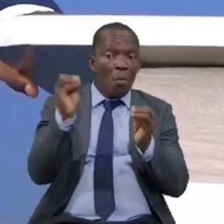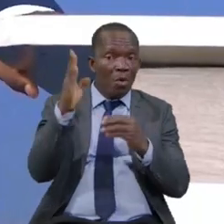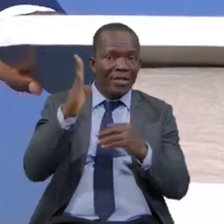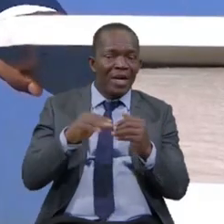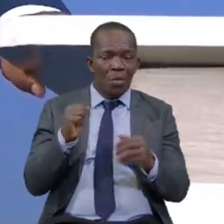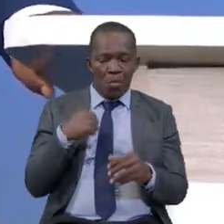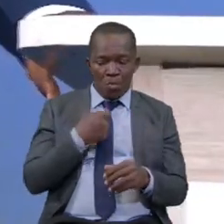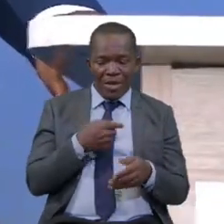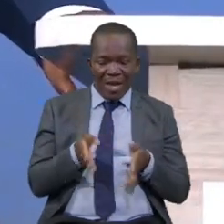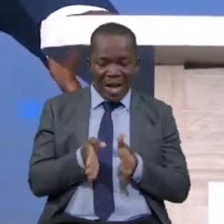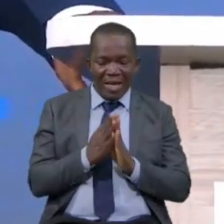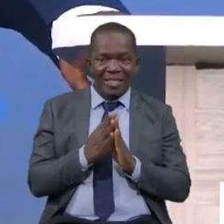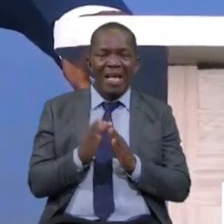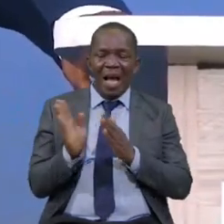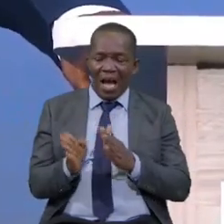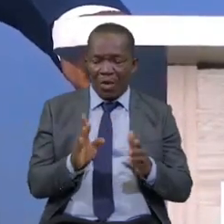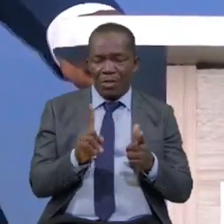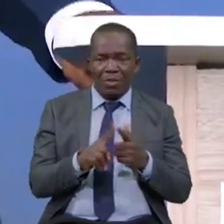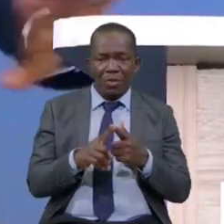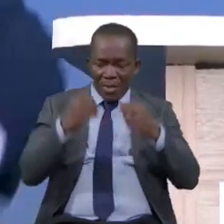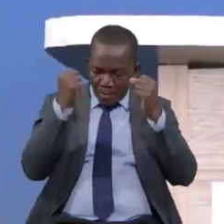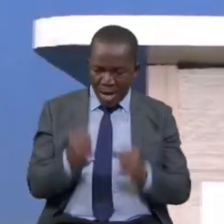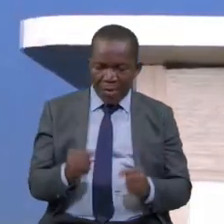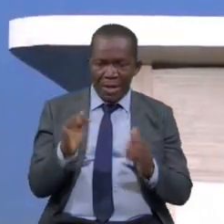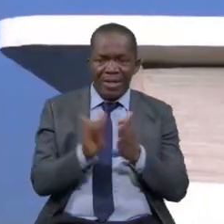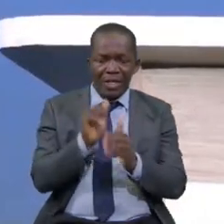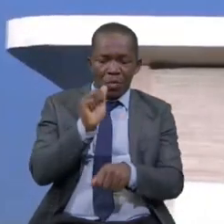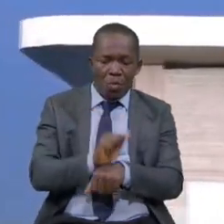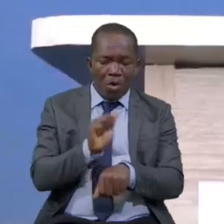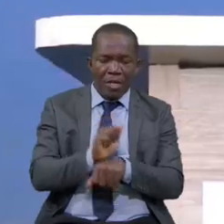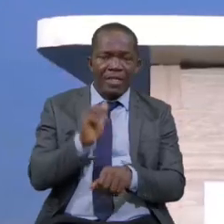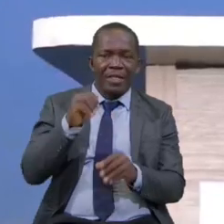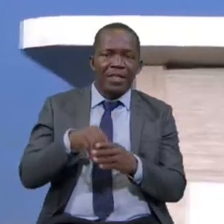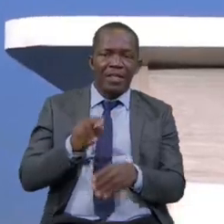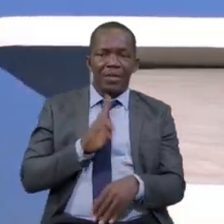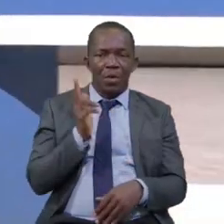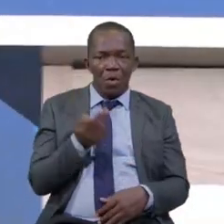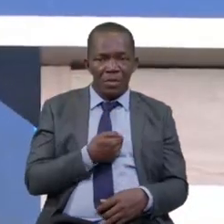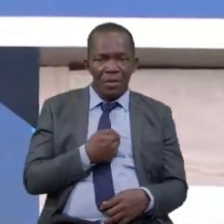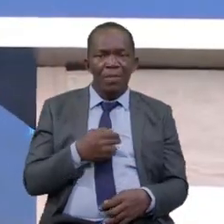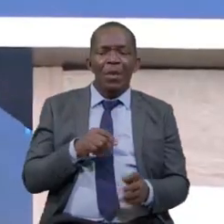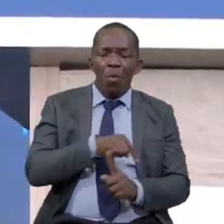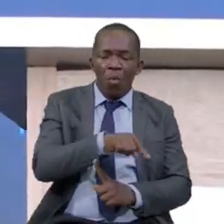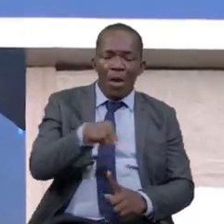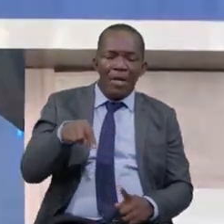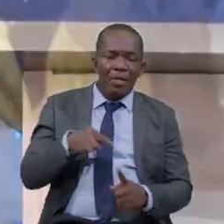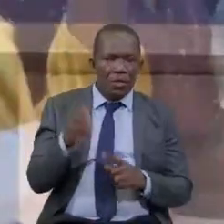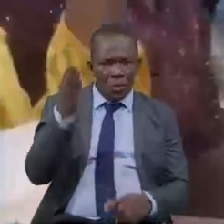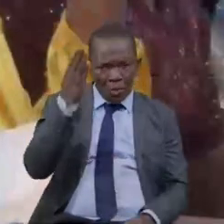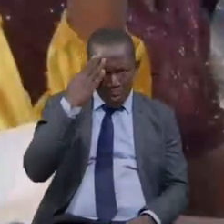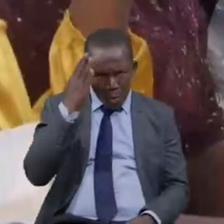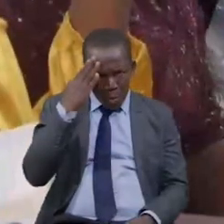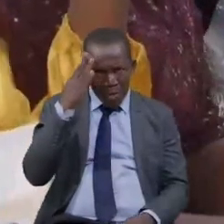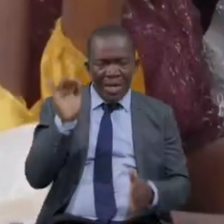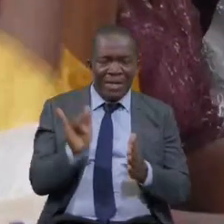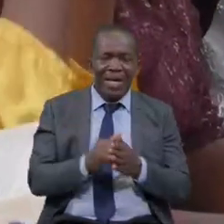Selon la puissance qui agit en nous. Quand tu réalises que cette puissance agit en